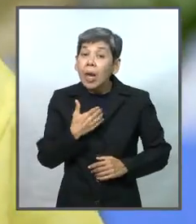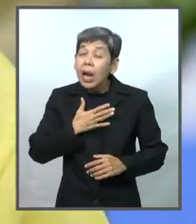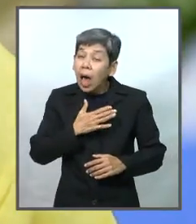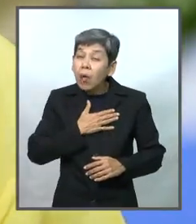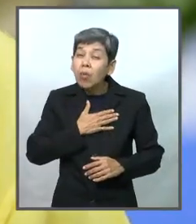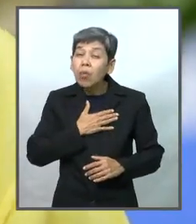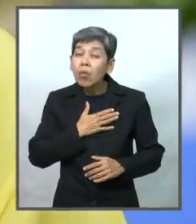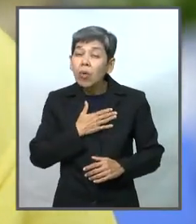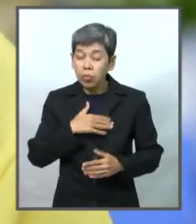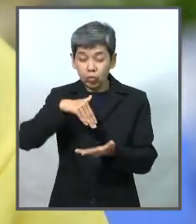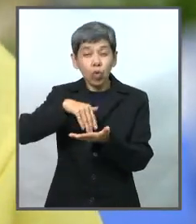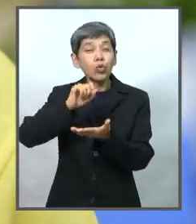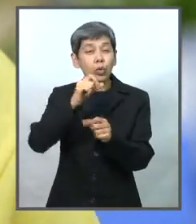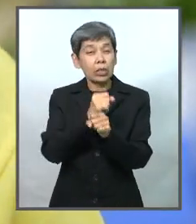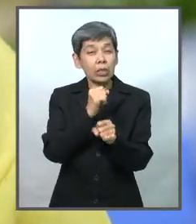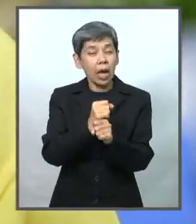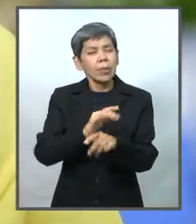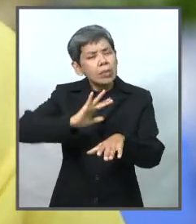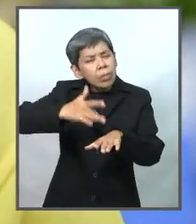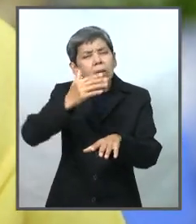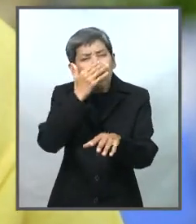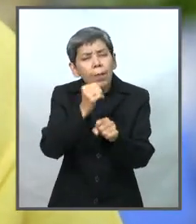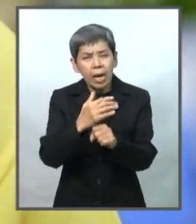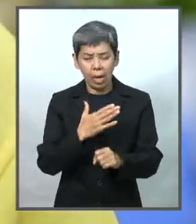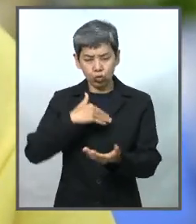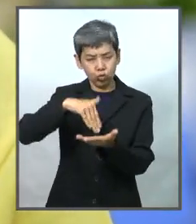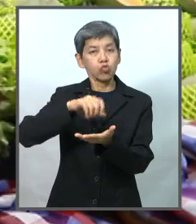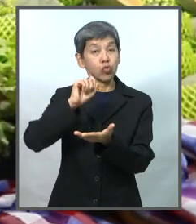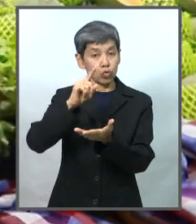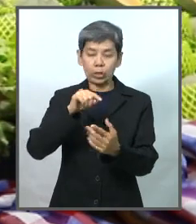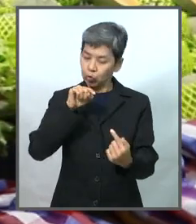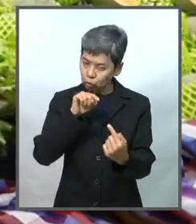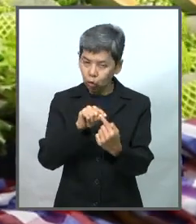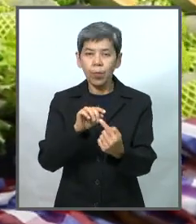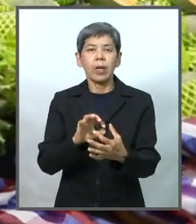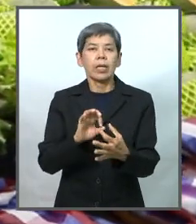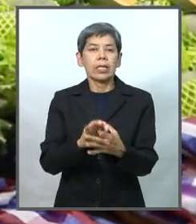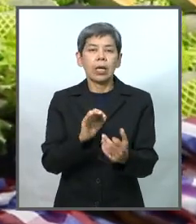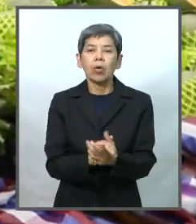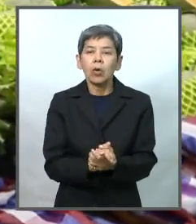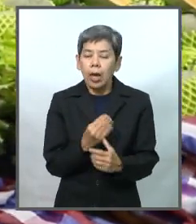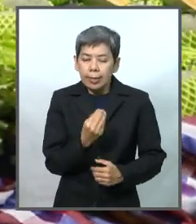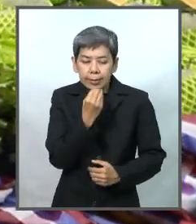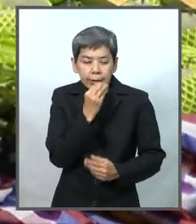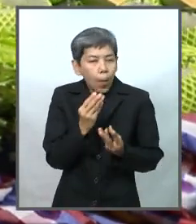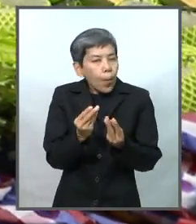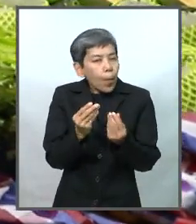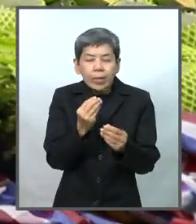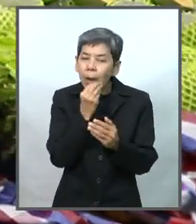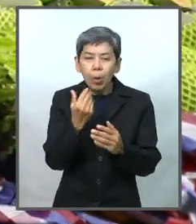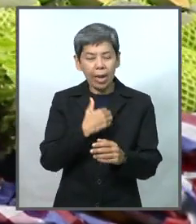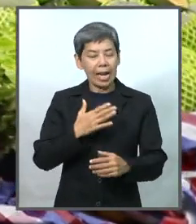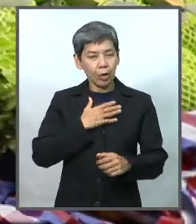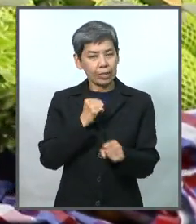ำไมศูนย์เราเนี่ยทำเรื่องเกษตรอินทรีย์เพราะว่าศูนย์เราเนี่ยจะเน้นเรื่องของทานแล้วหมดแล้วเรา